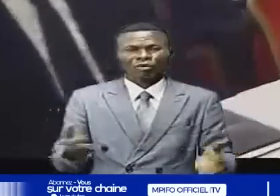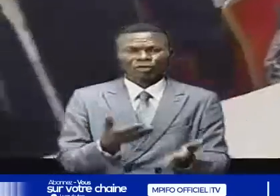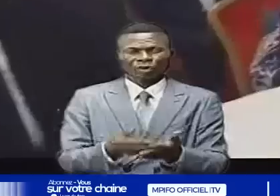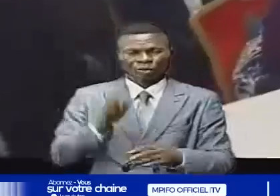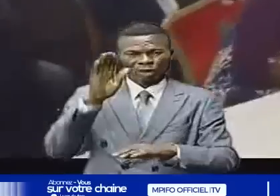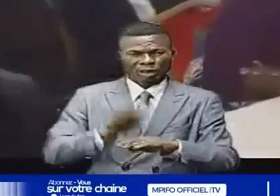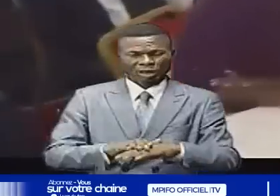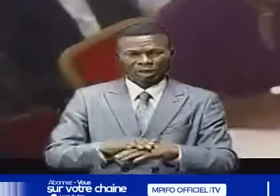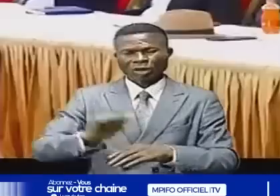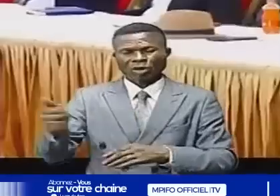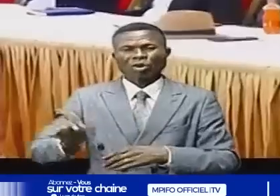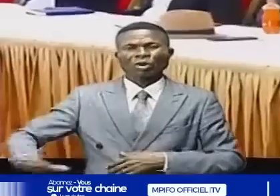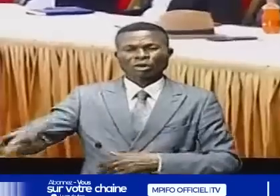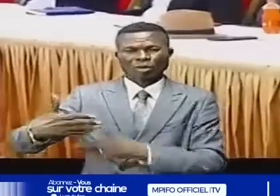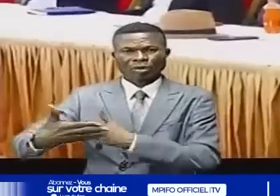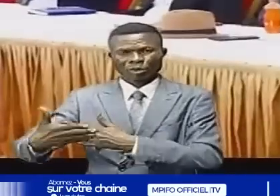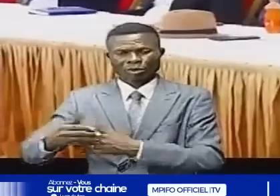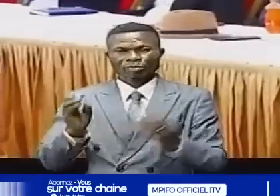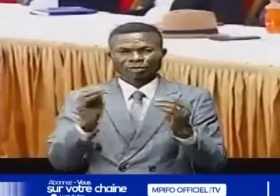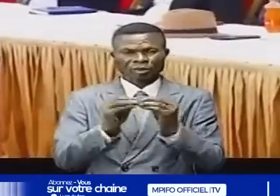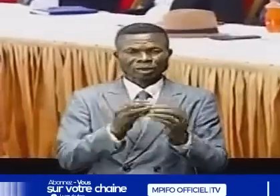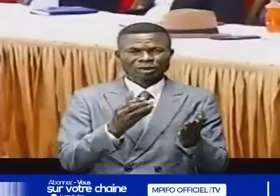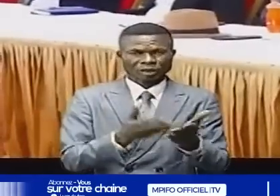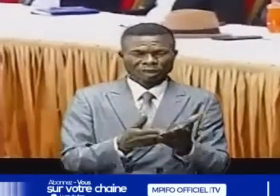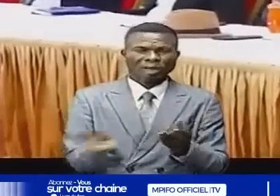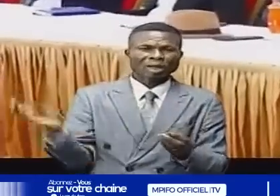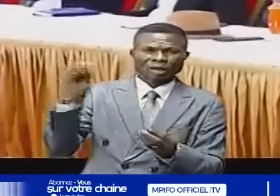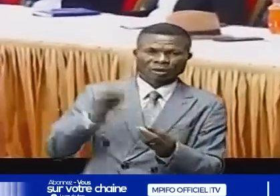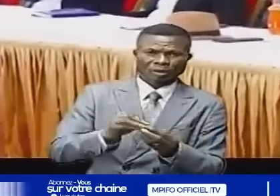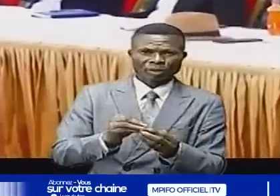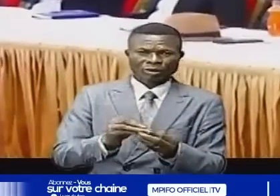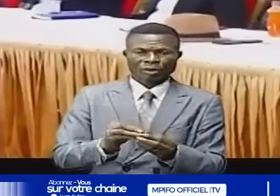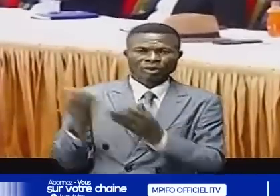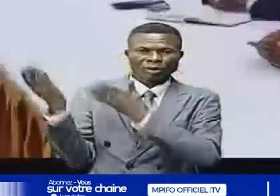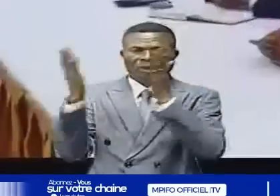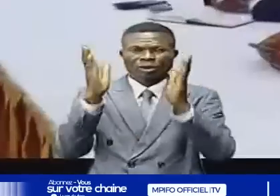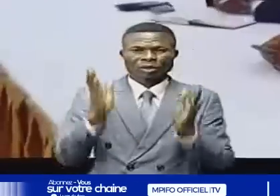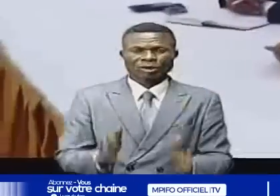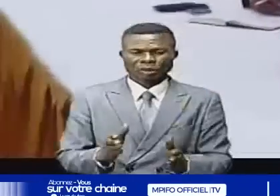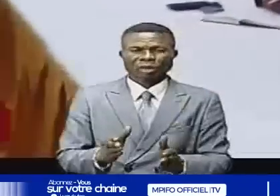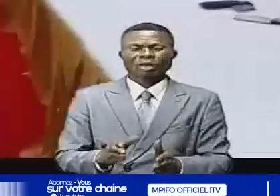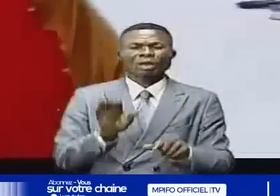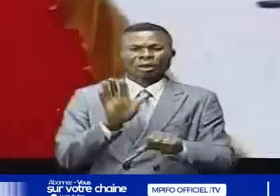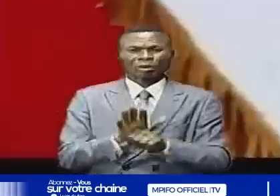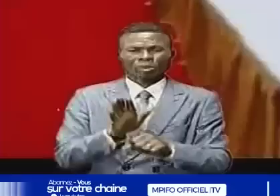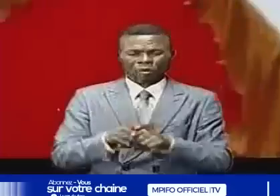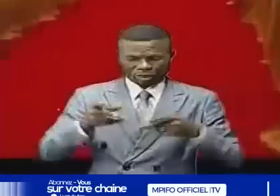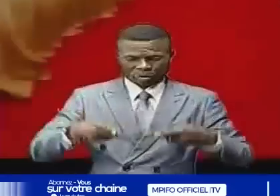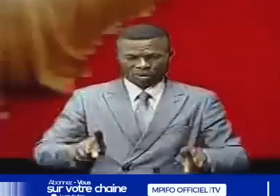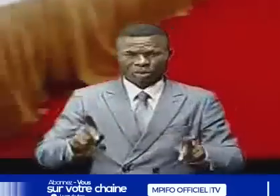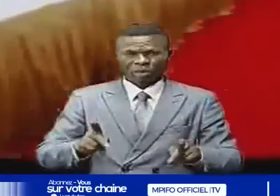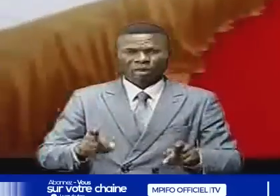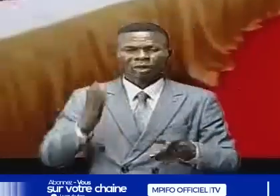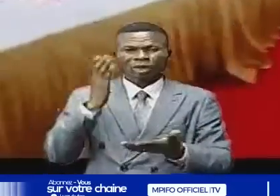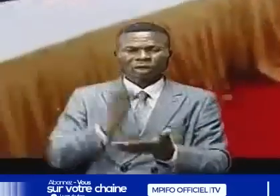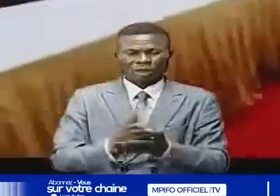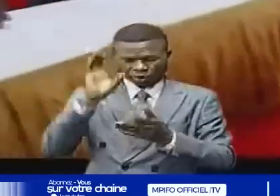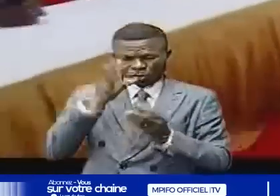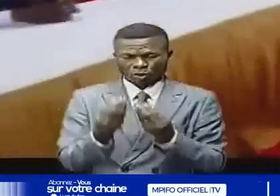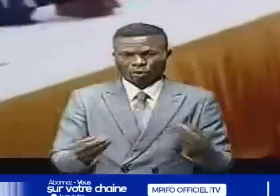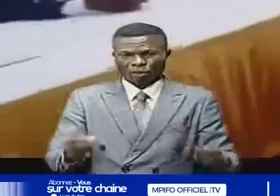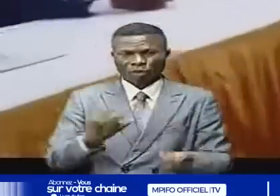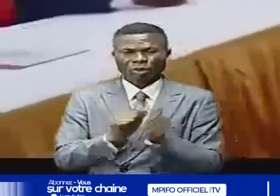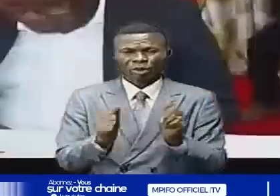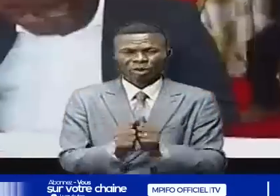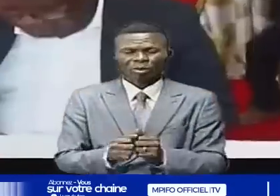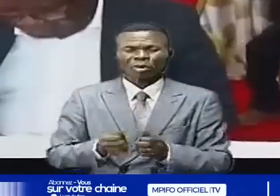aussi certains pays voisins. La rencontre à laquelle ont été associés les transporteurs et les commerçants a permis d'arrêter les stratégies en vue d'inonder